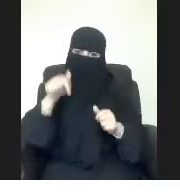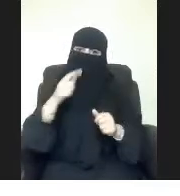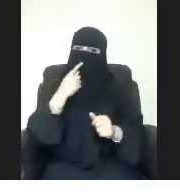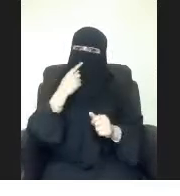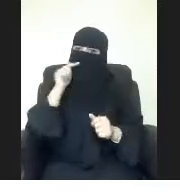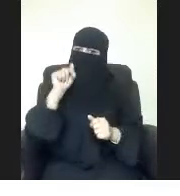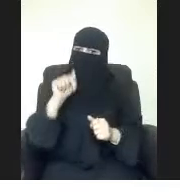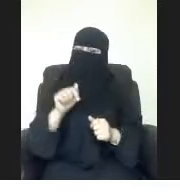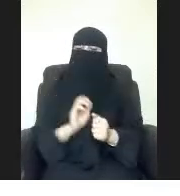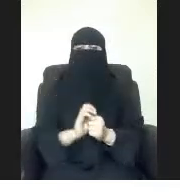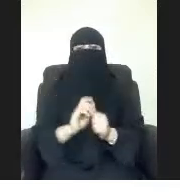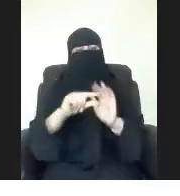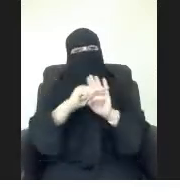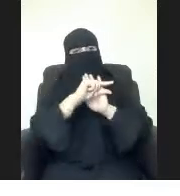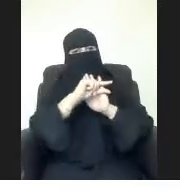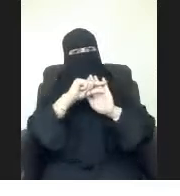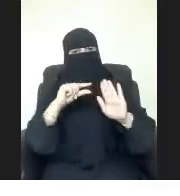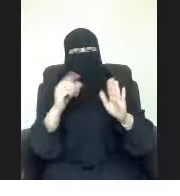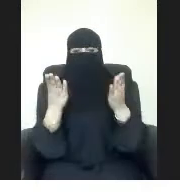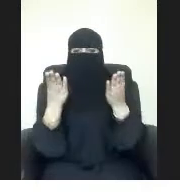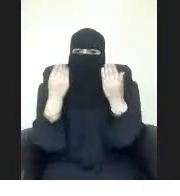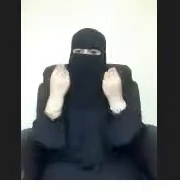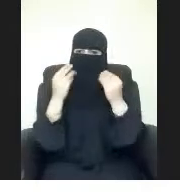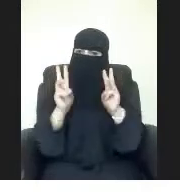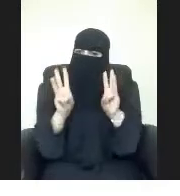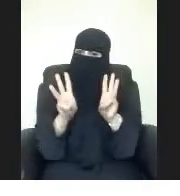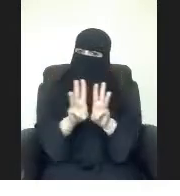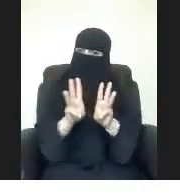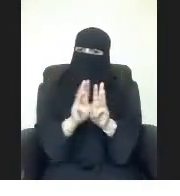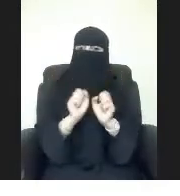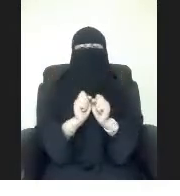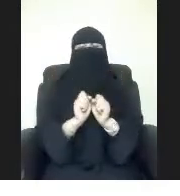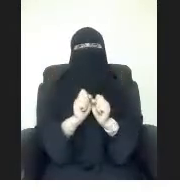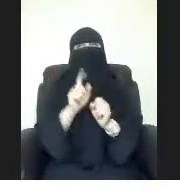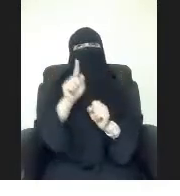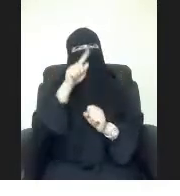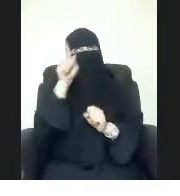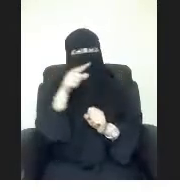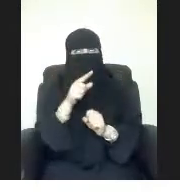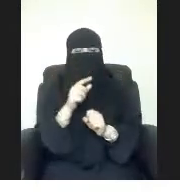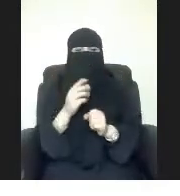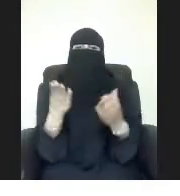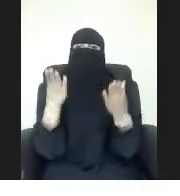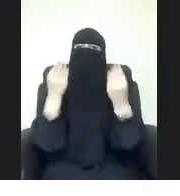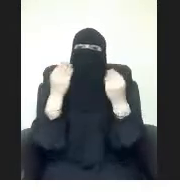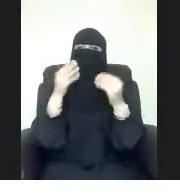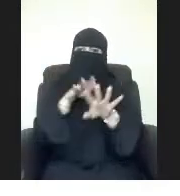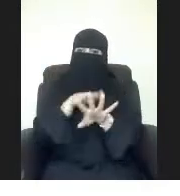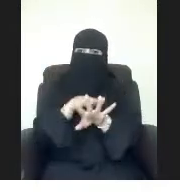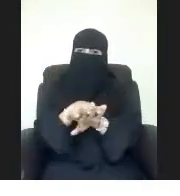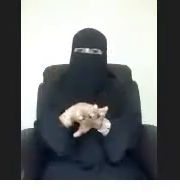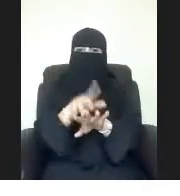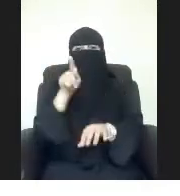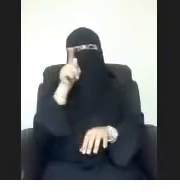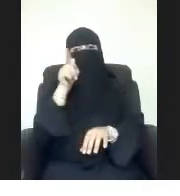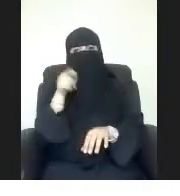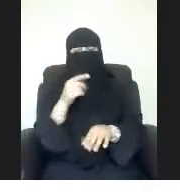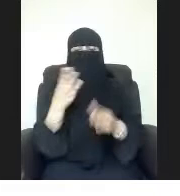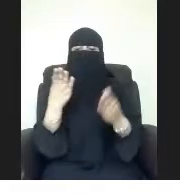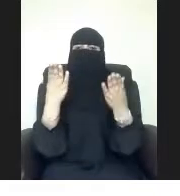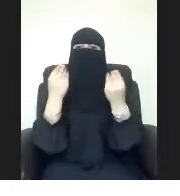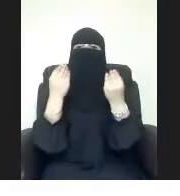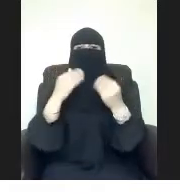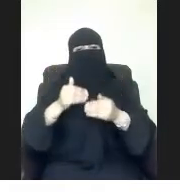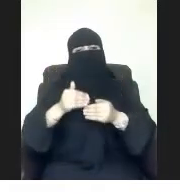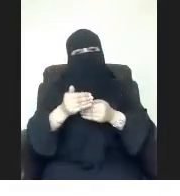يعني مصطلح التعليم الإلكتروني والتعليم المدمج والتعليم عن بعد إلى آخره، تعليم افتراضي